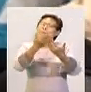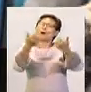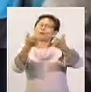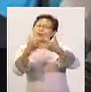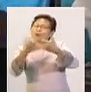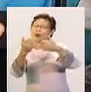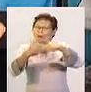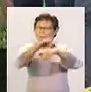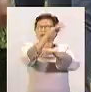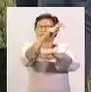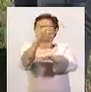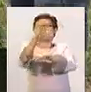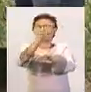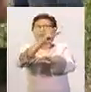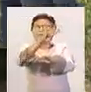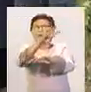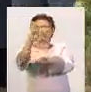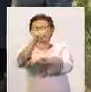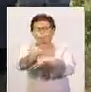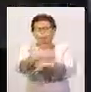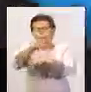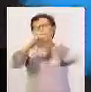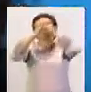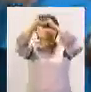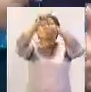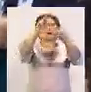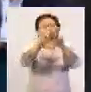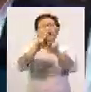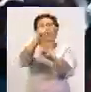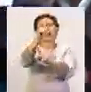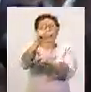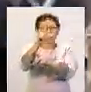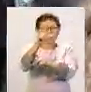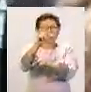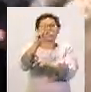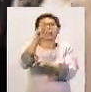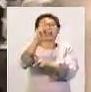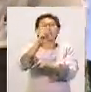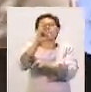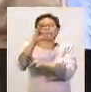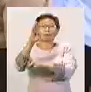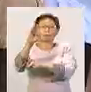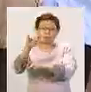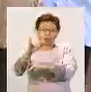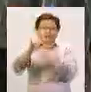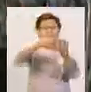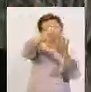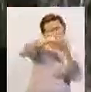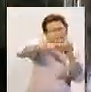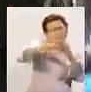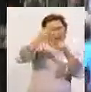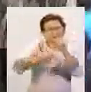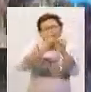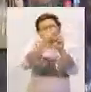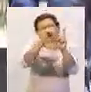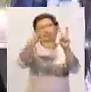kepada lebih 246 orang penduduk orang asli di Kampung Lemoy, Cameron Highlands. Program yang bermula sejak hujung